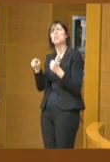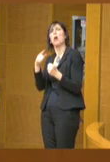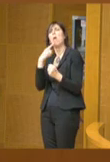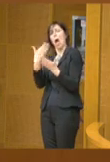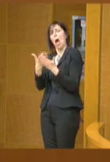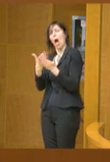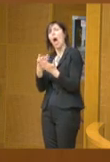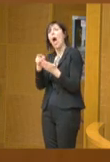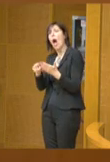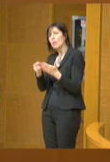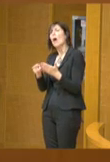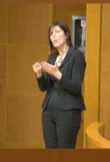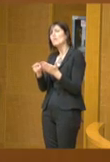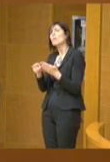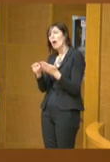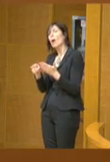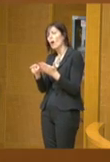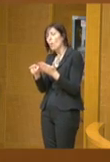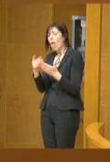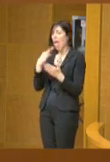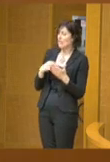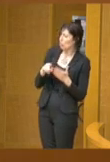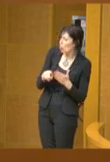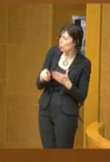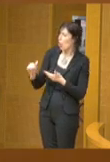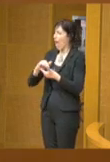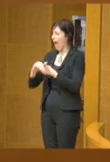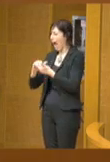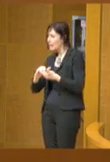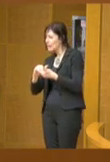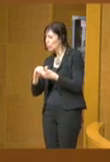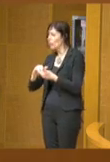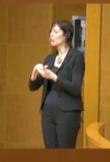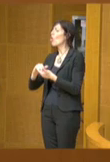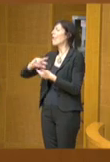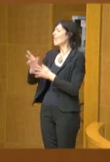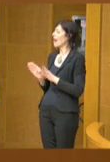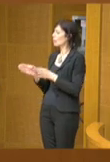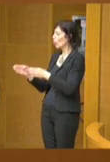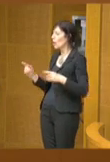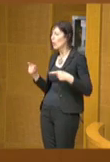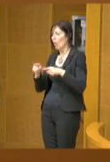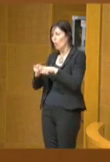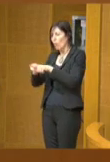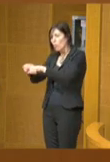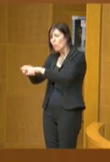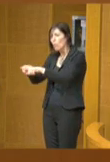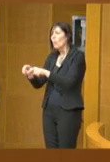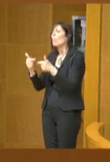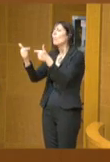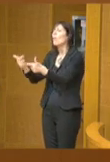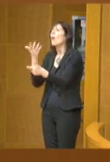alla missione comune tra istituzioni, associazioni e terzo settore, che è quella di contribuire a creare